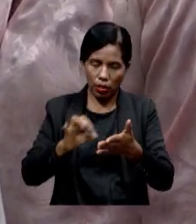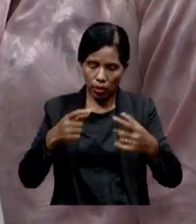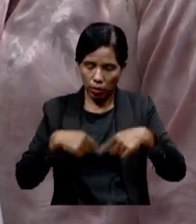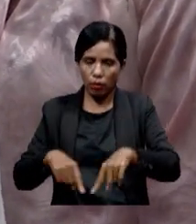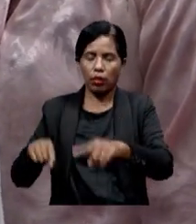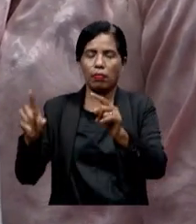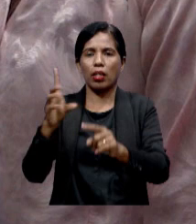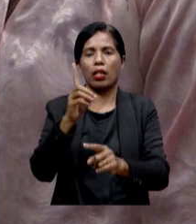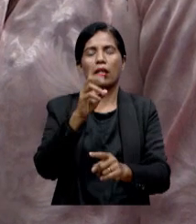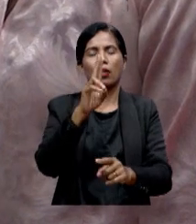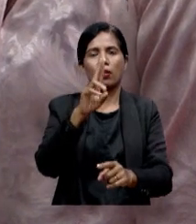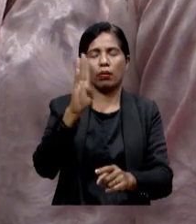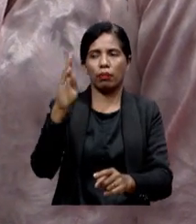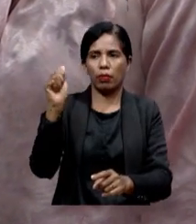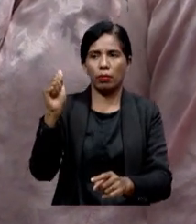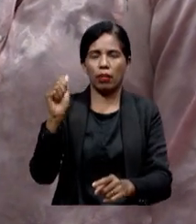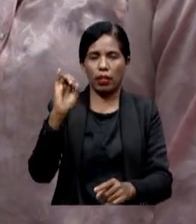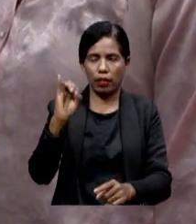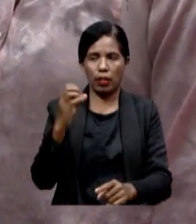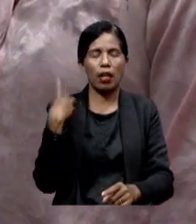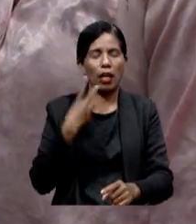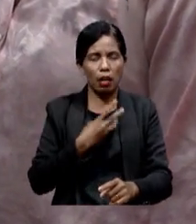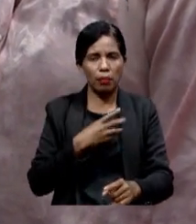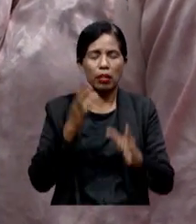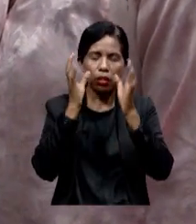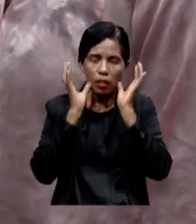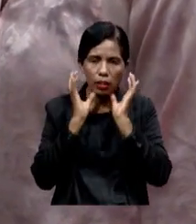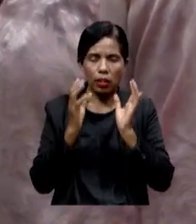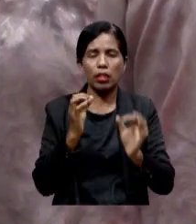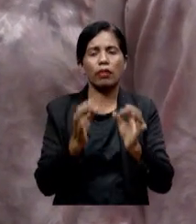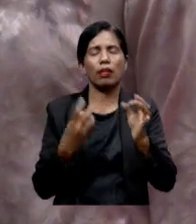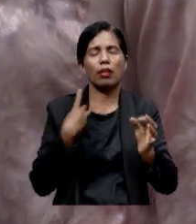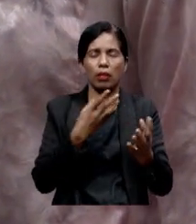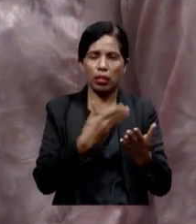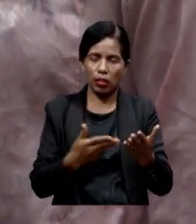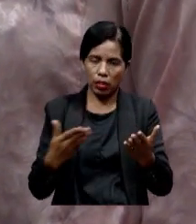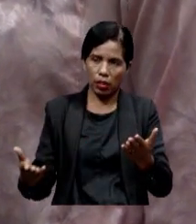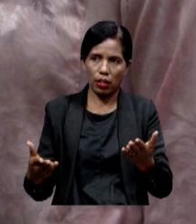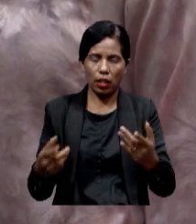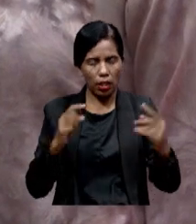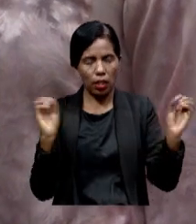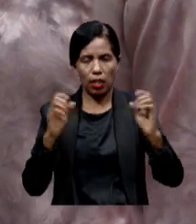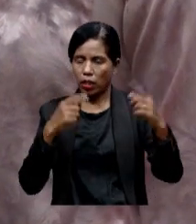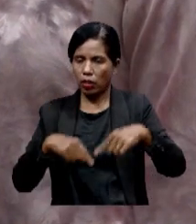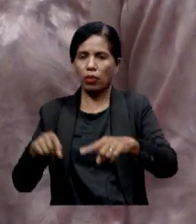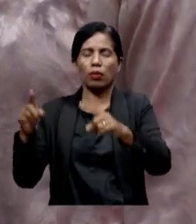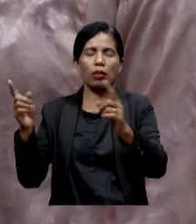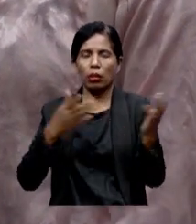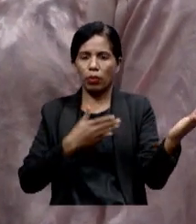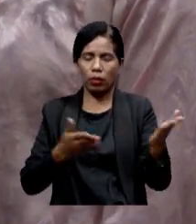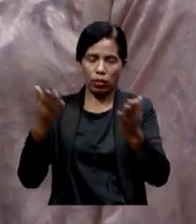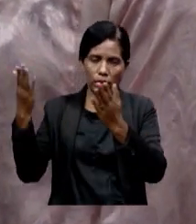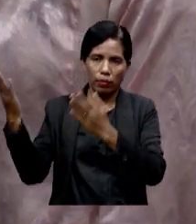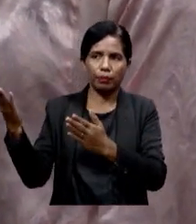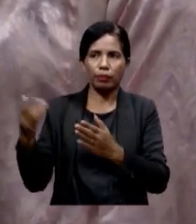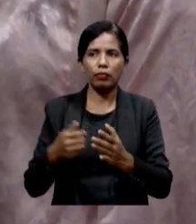nia. Ami solarang triste. Se kuando ami nia sasang ami produto sira la to iha Expo. La consegue ba tamba situsa